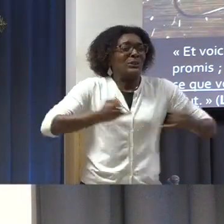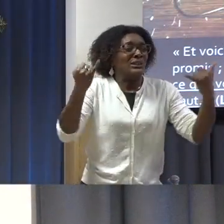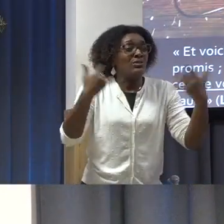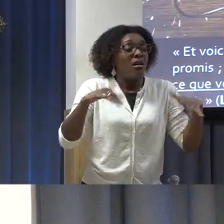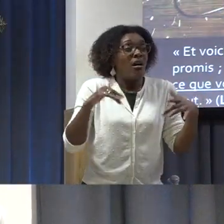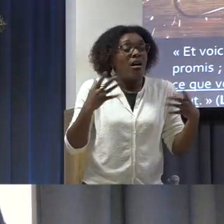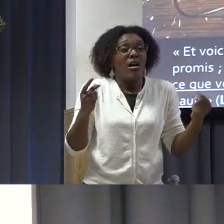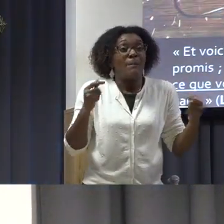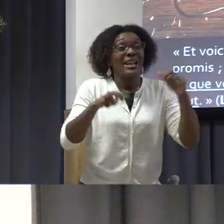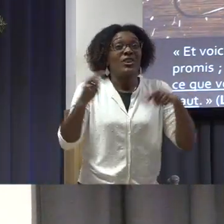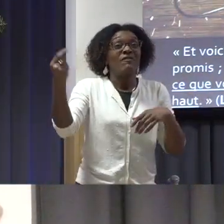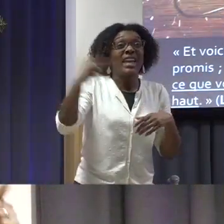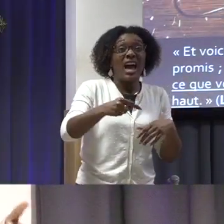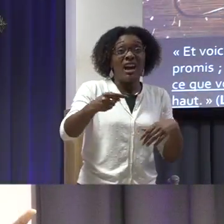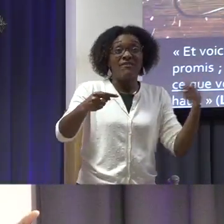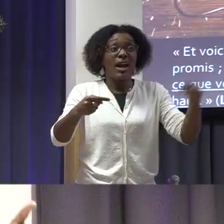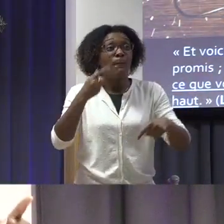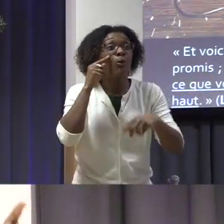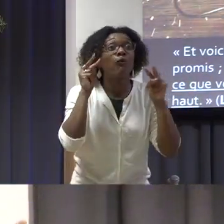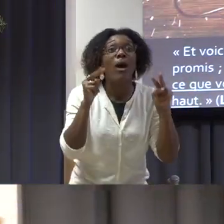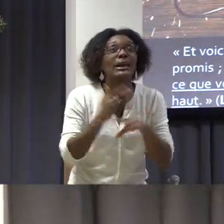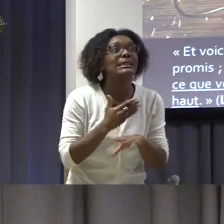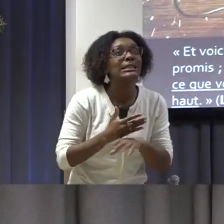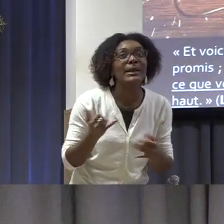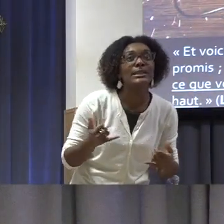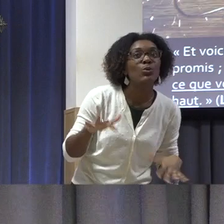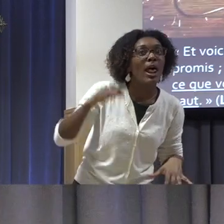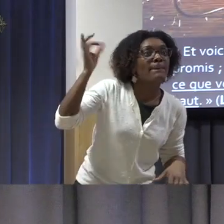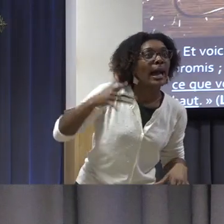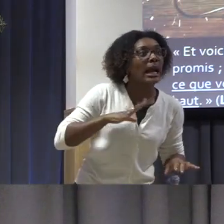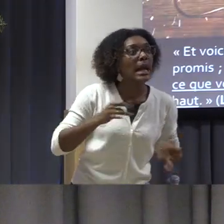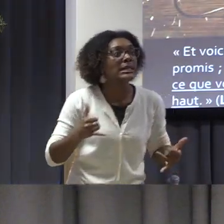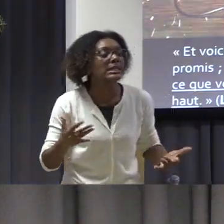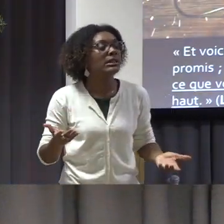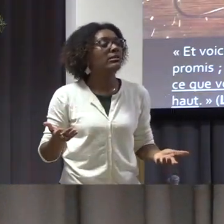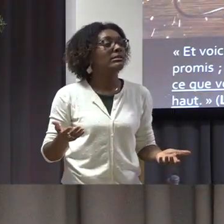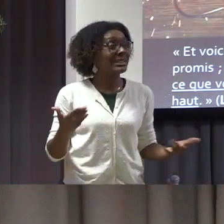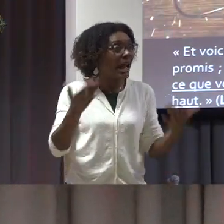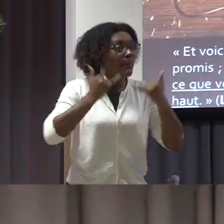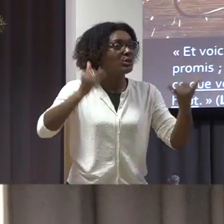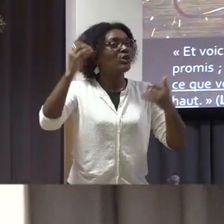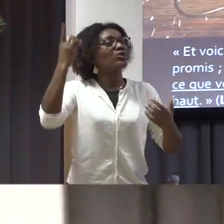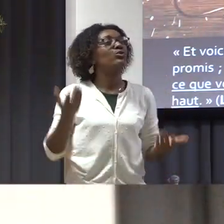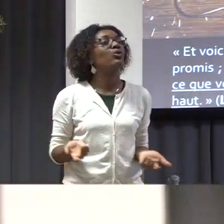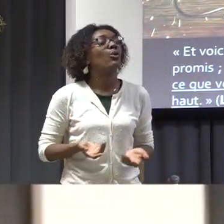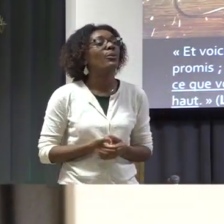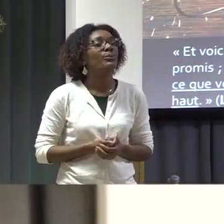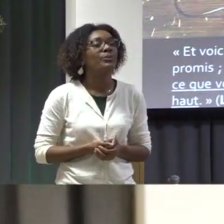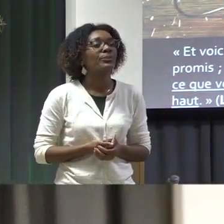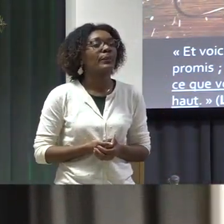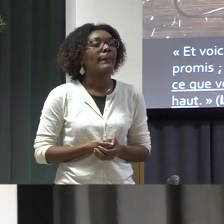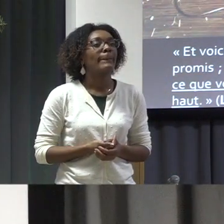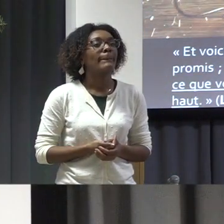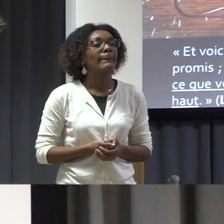les gens viendront pour voir ce qui se passe au milieu de nous il ne s'agit pas d'un privilège à